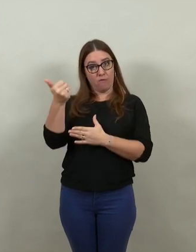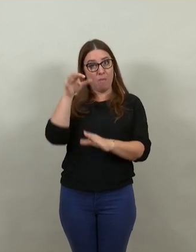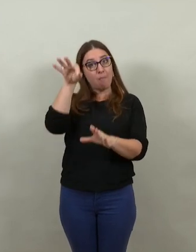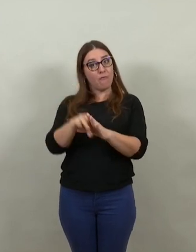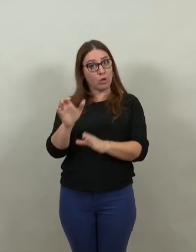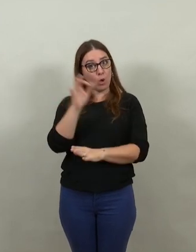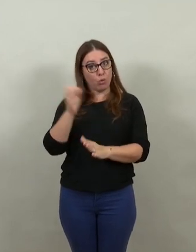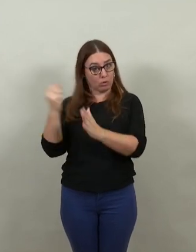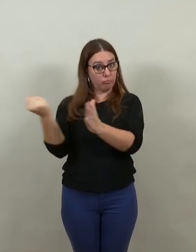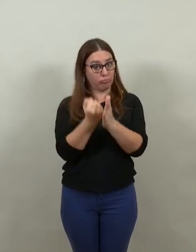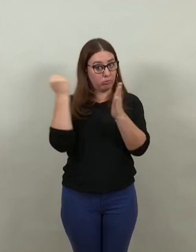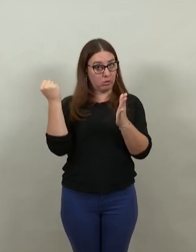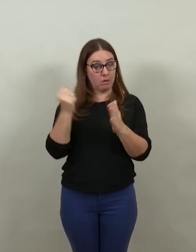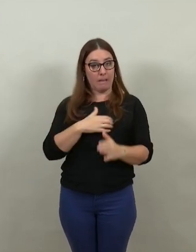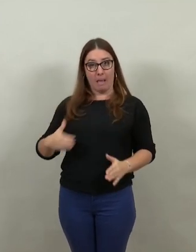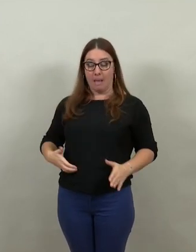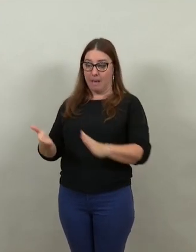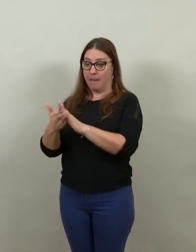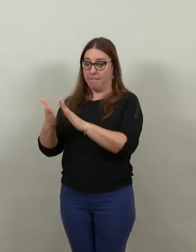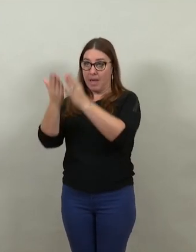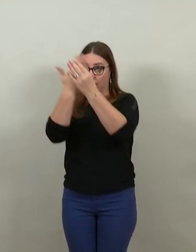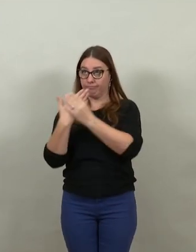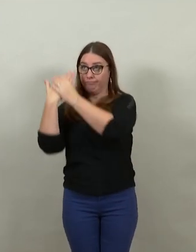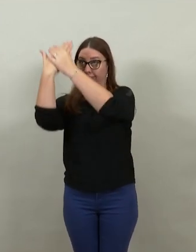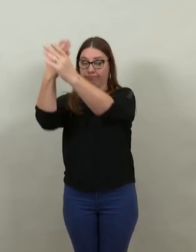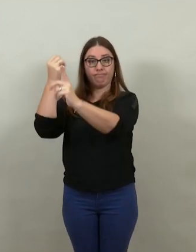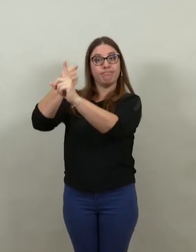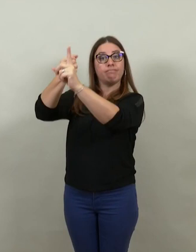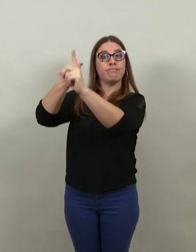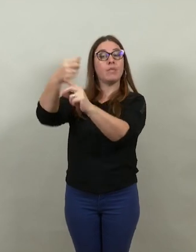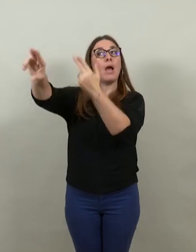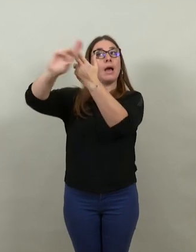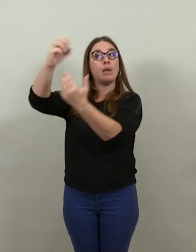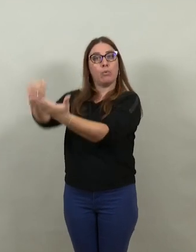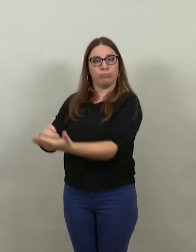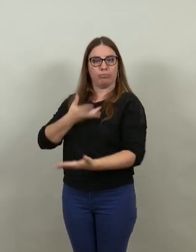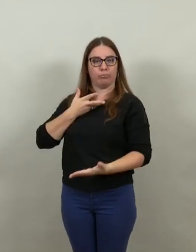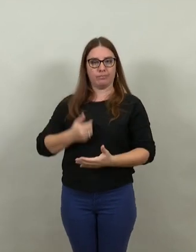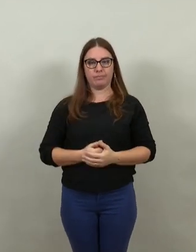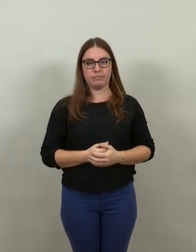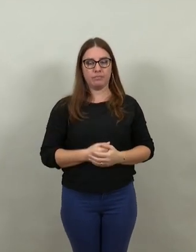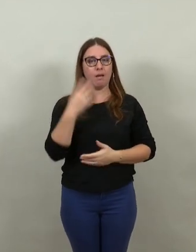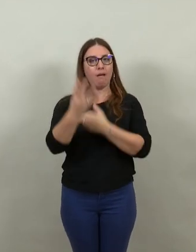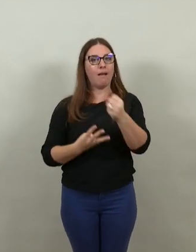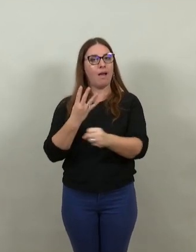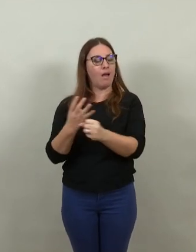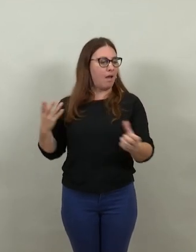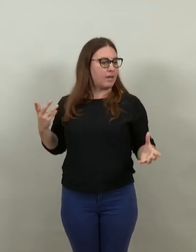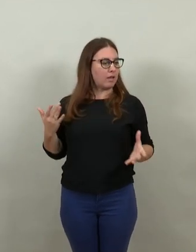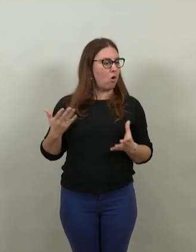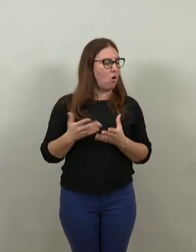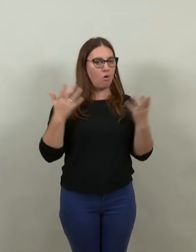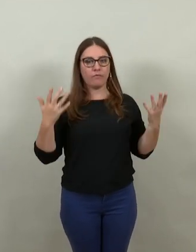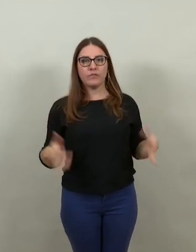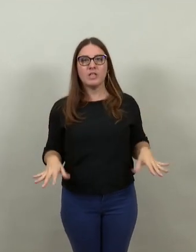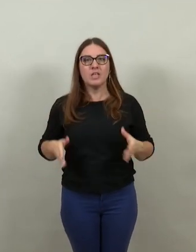l'unanimité au maire de porter cette tête appellation et de lui rendre compte des réponses qu'il aurait obtenu 4 années se sont écoulées depuis ce vœu